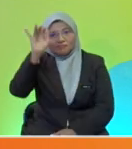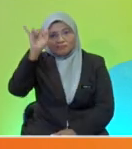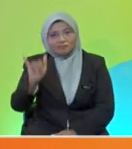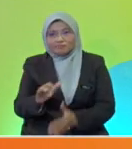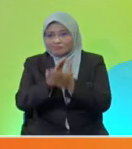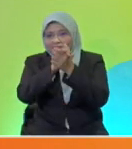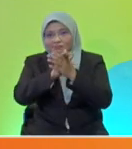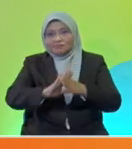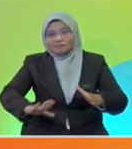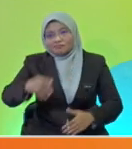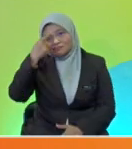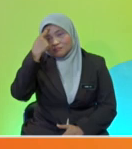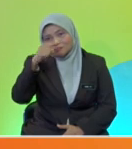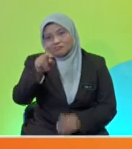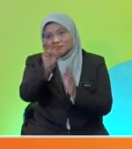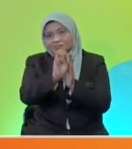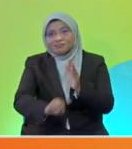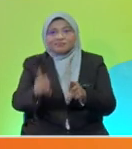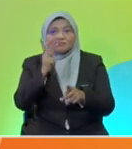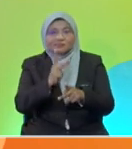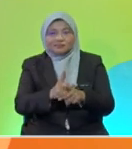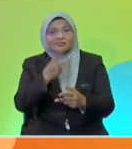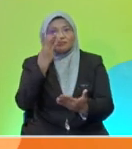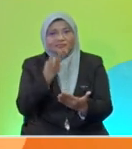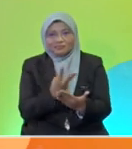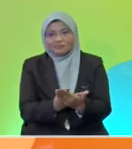untuk menyimpan uang betul